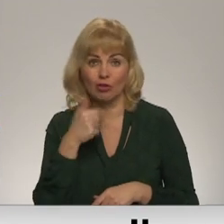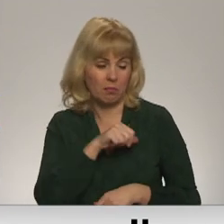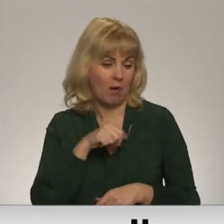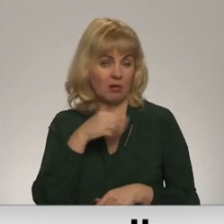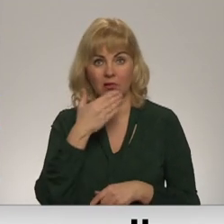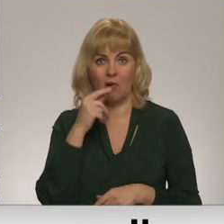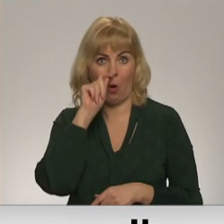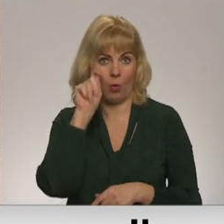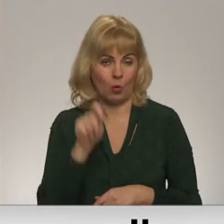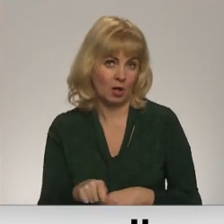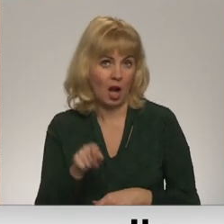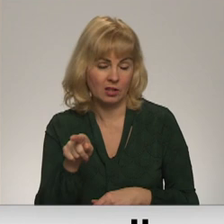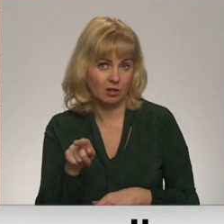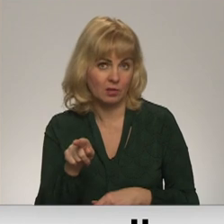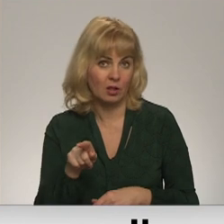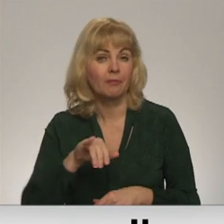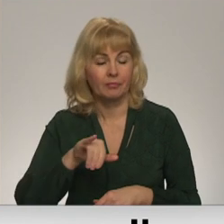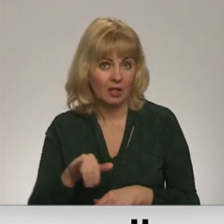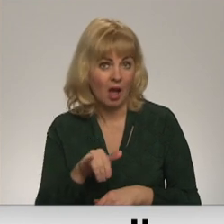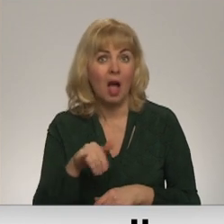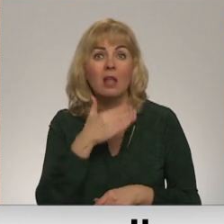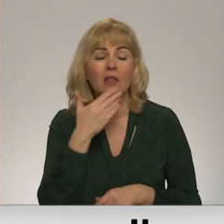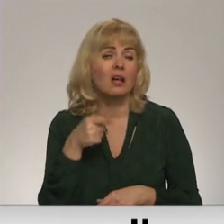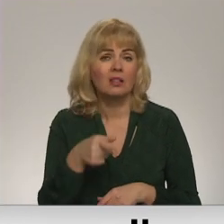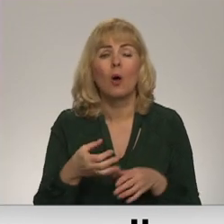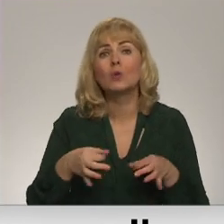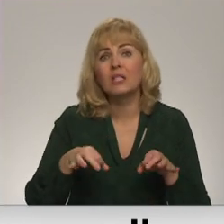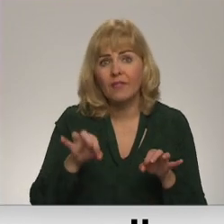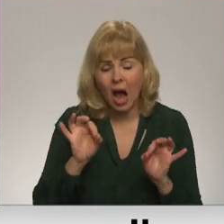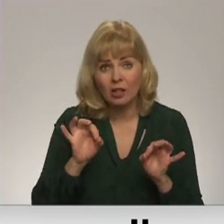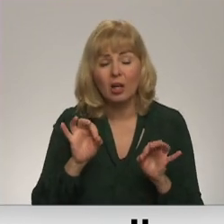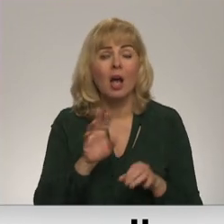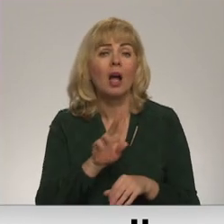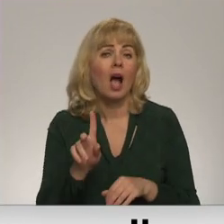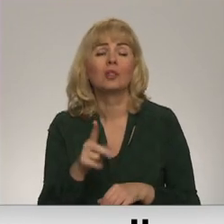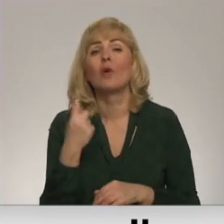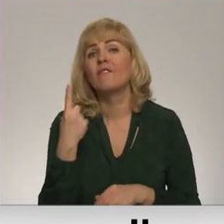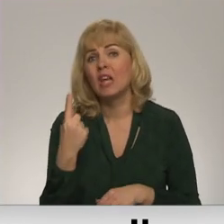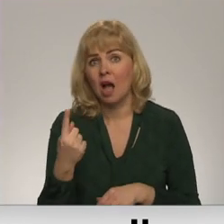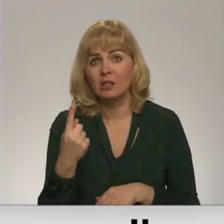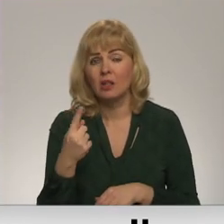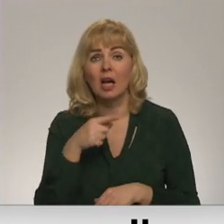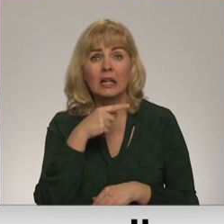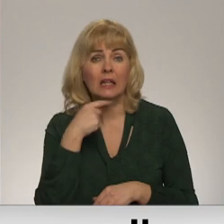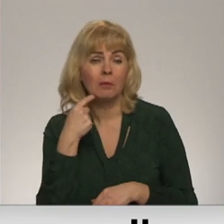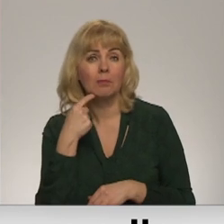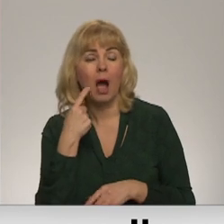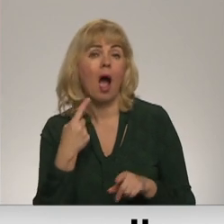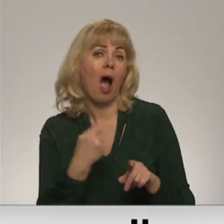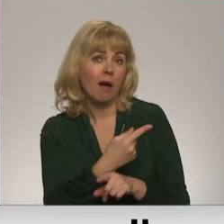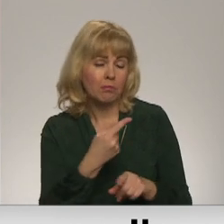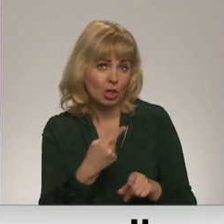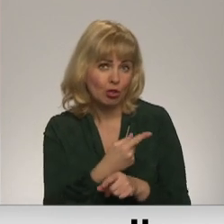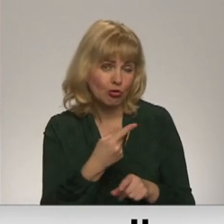pēc izcelsmes, ja? Bet tas nav svarīgi. Un ja kaut viens grib apbiežot,